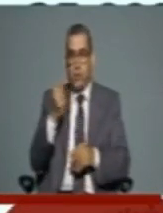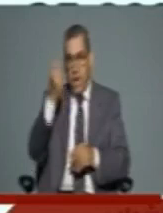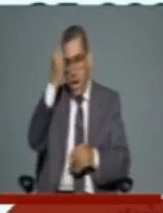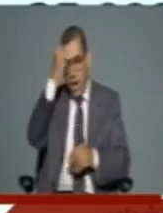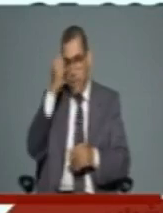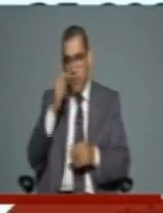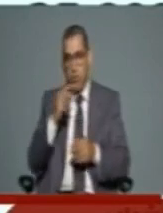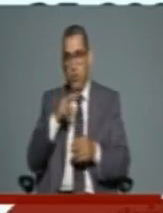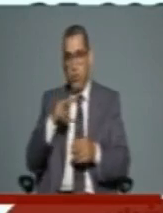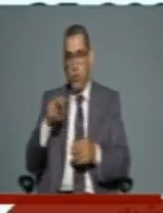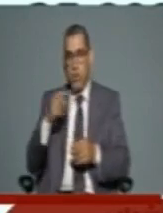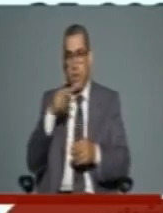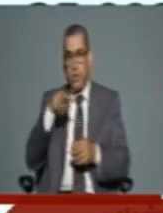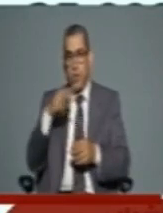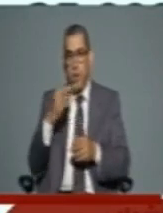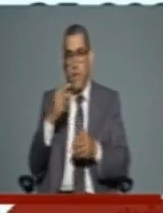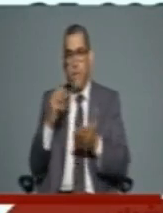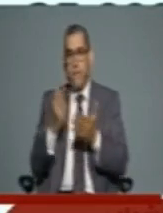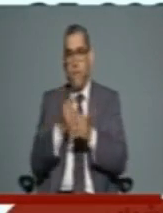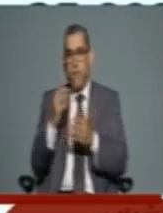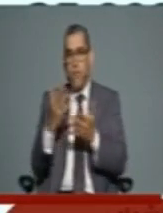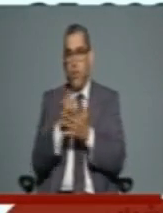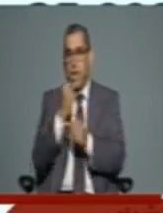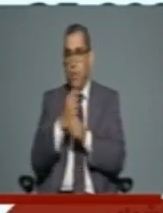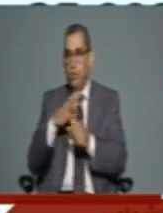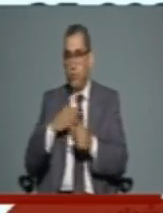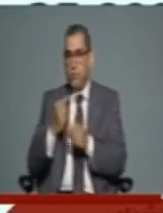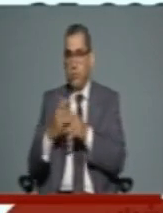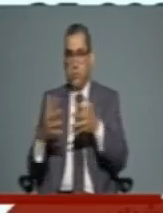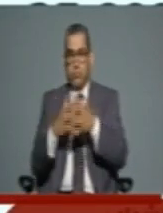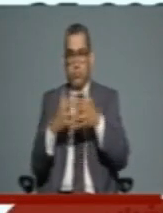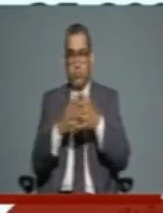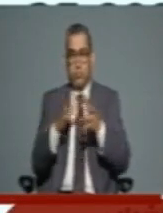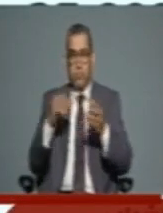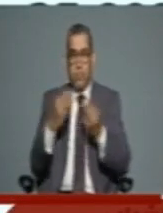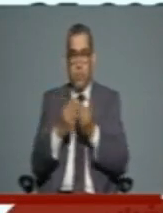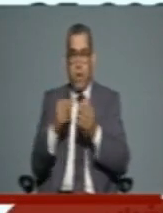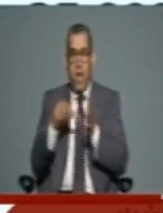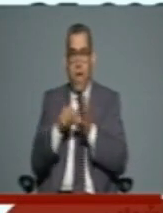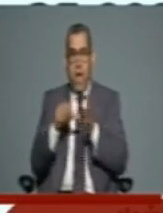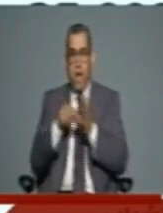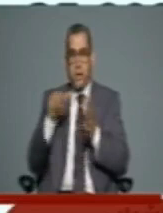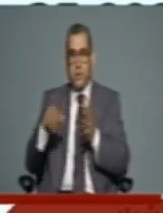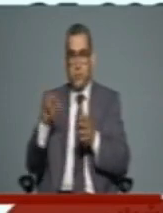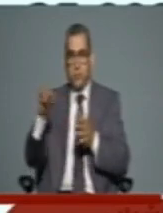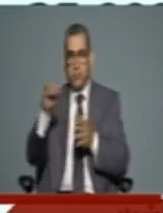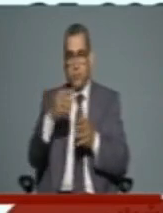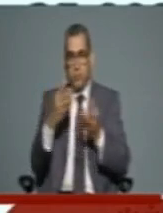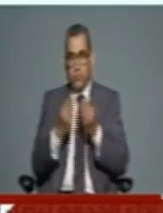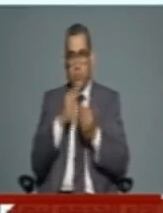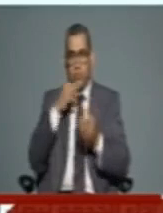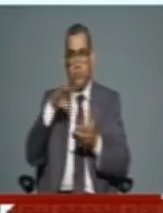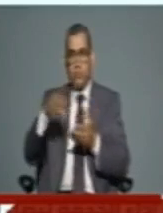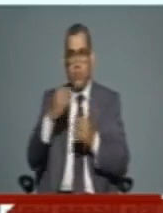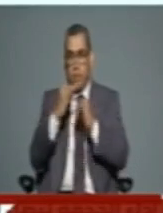25,808 فرصه عمل بمشاركه القطاع الخاص او صاحب المنفذ.